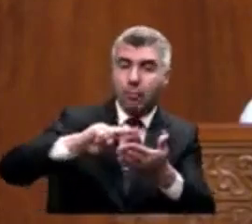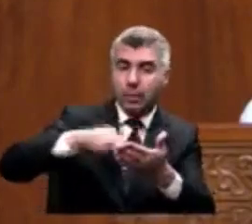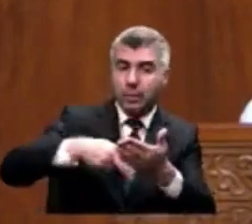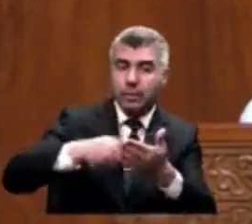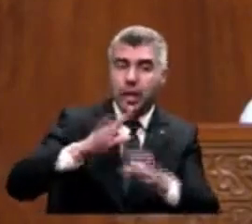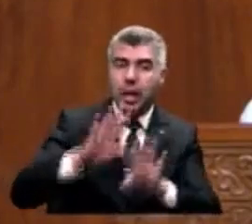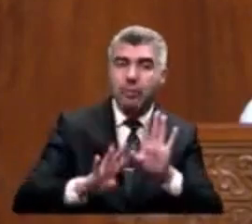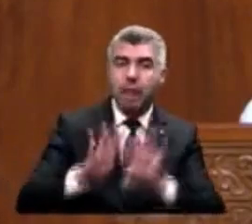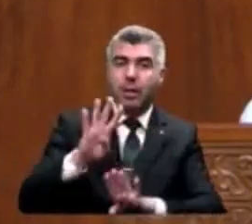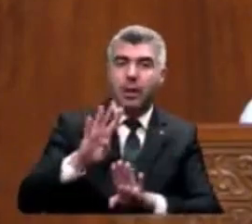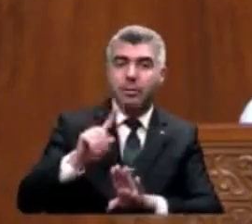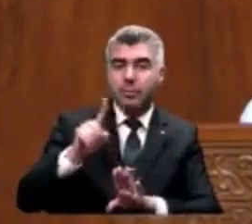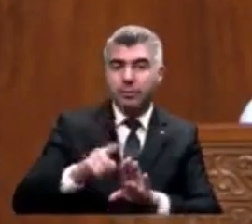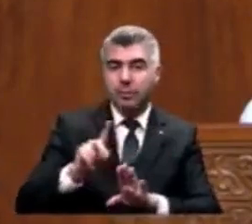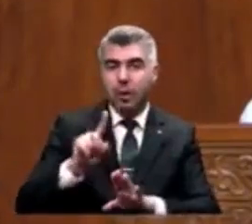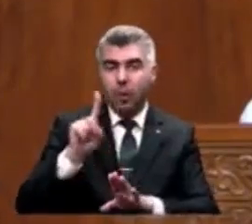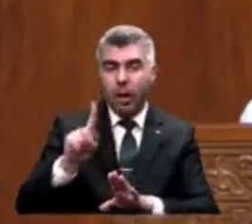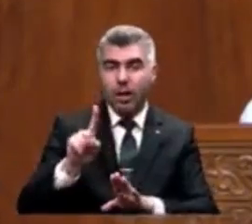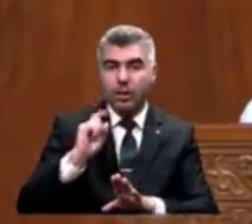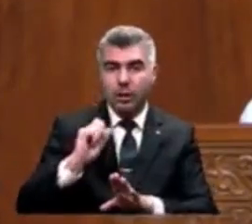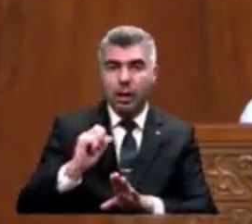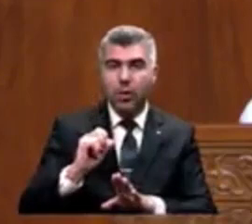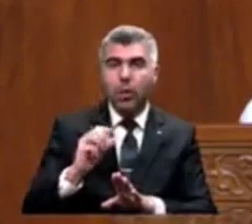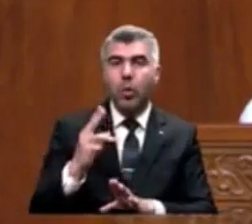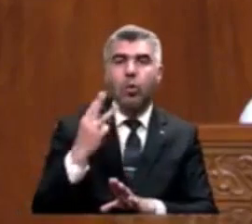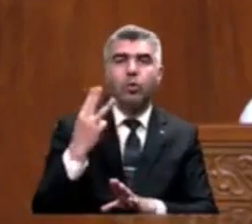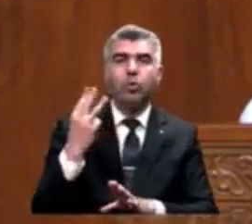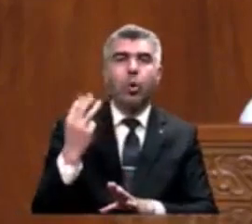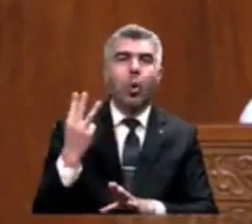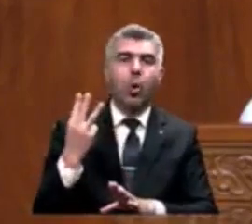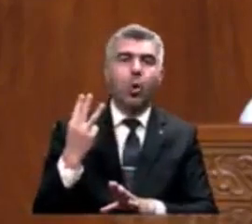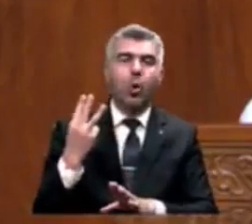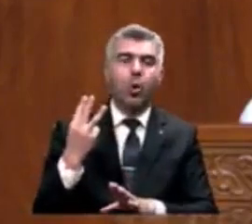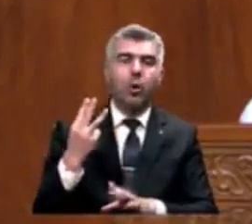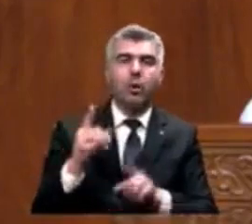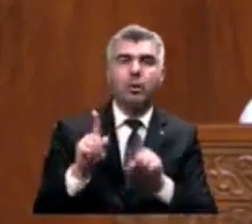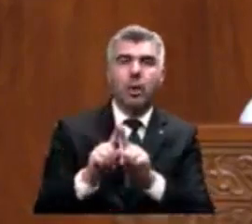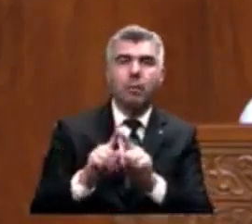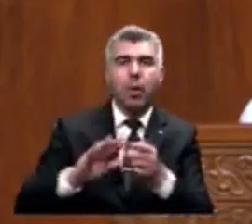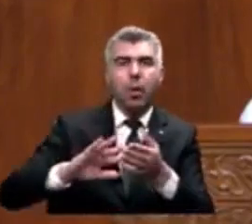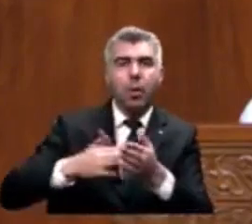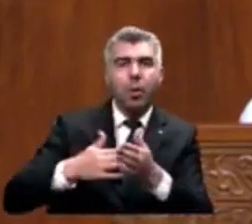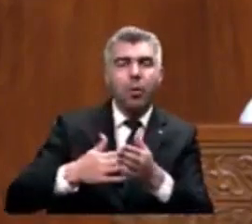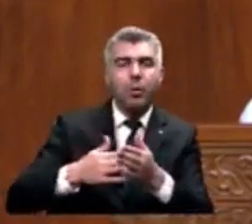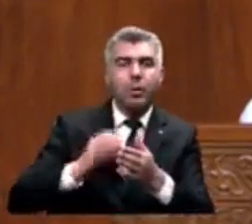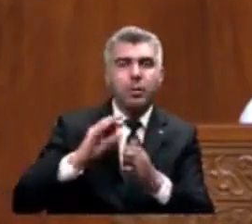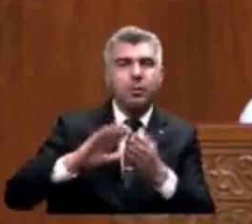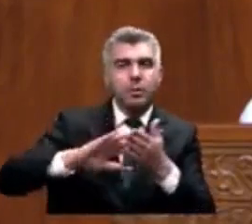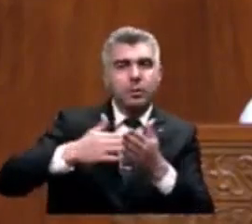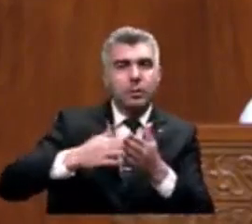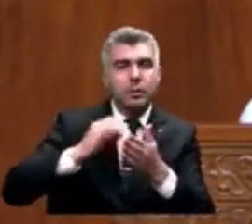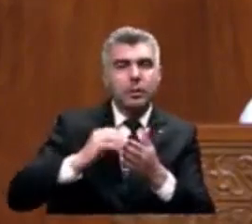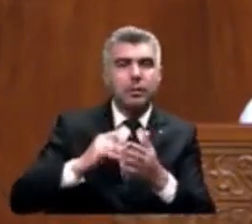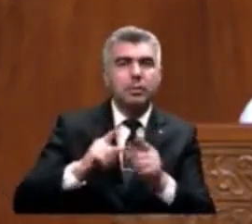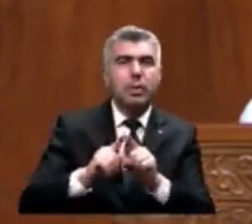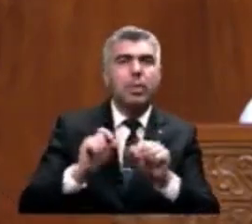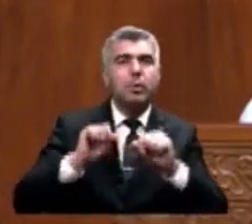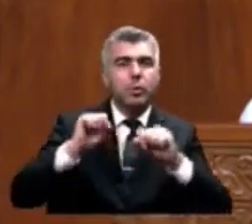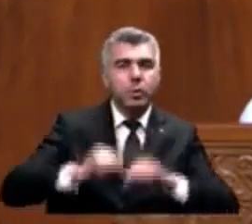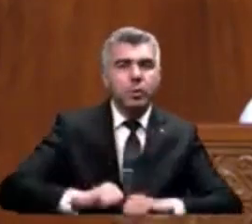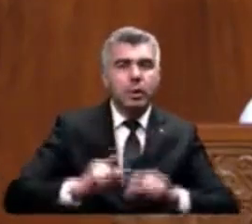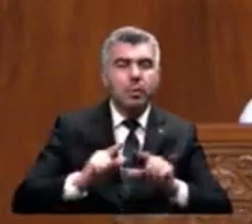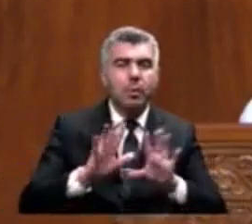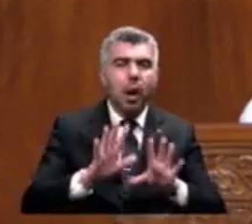يناير أعطيت مهلة 3 أشهر حتى تتمكن كل مكونات المنظومة من التعبير